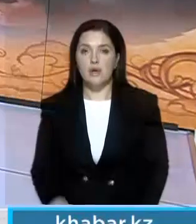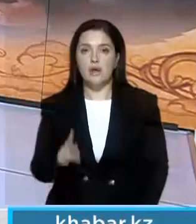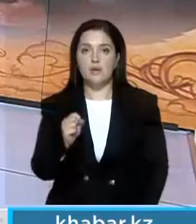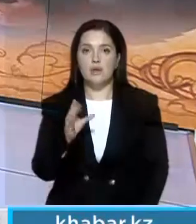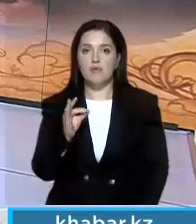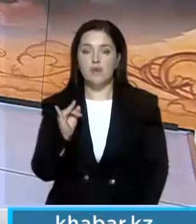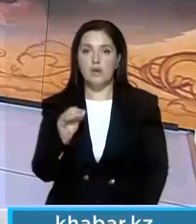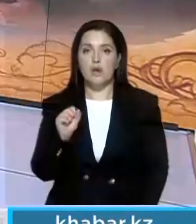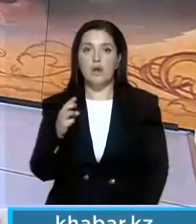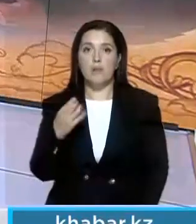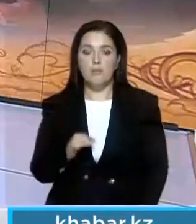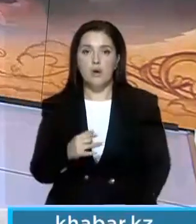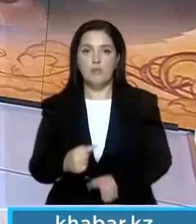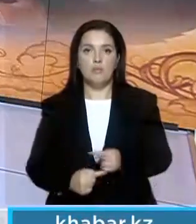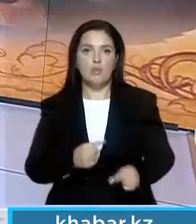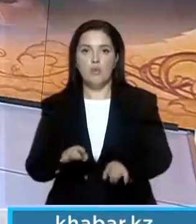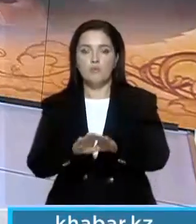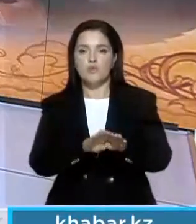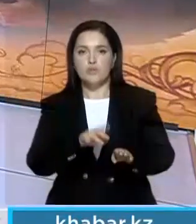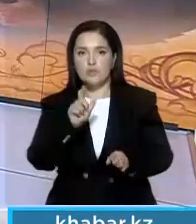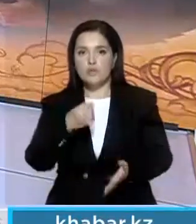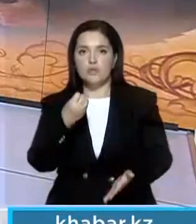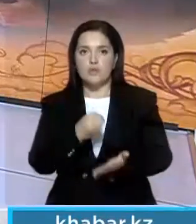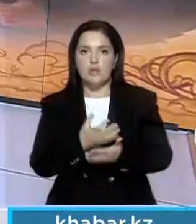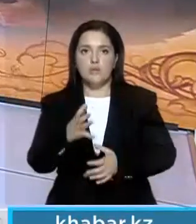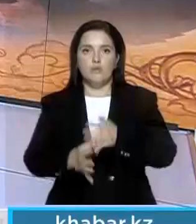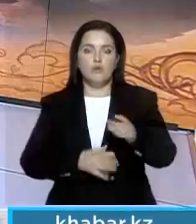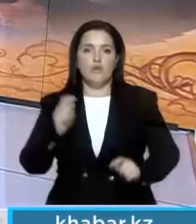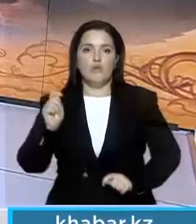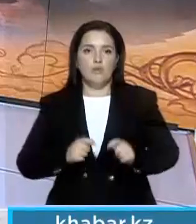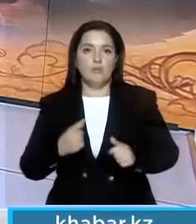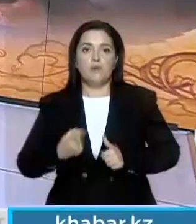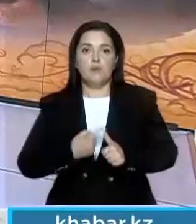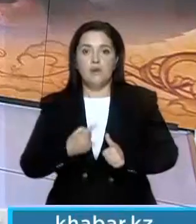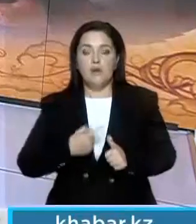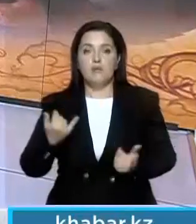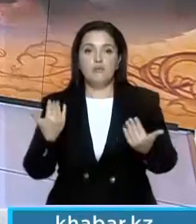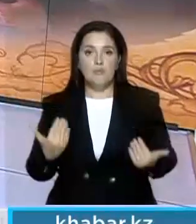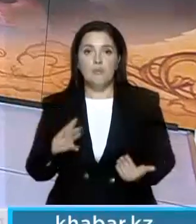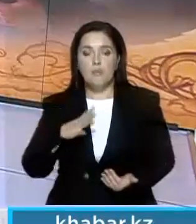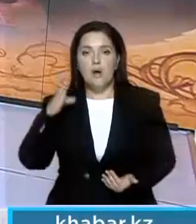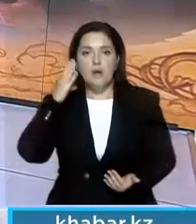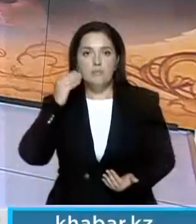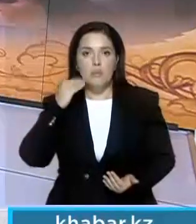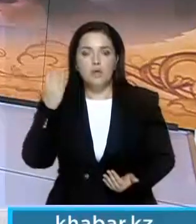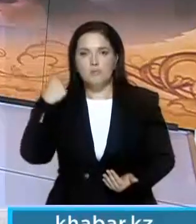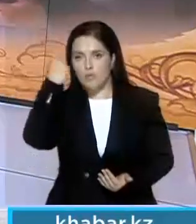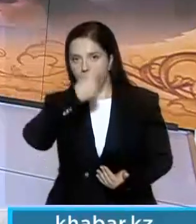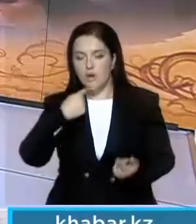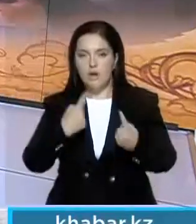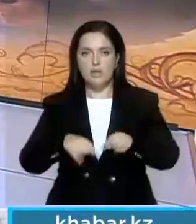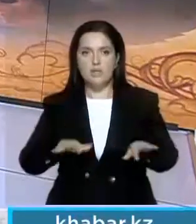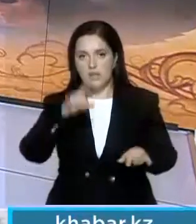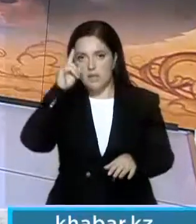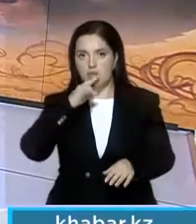Наваи и Абай – преемственность общечеловеческих ценностей. Международный форум под таким названием прошел сегодня в Алматы. Его организатором выступил